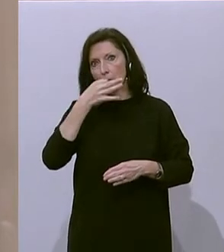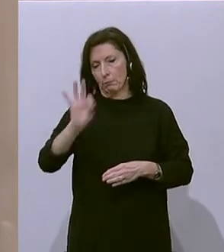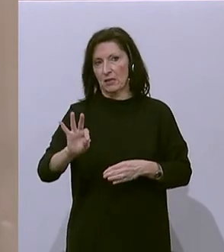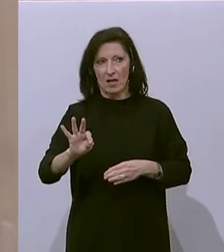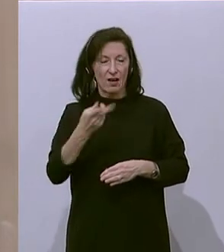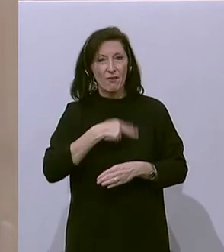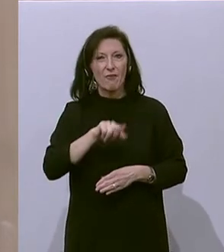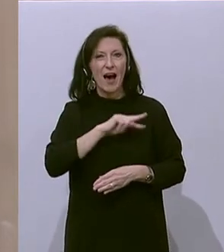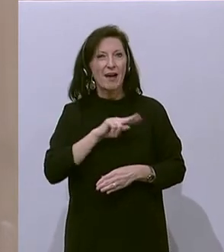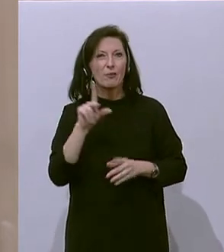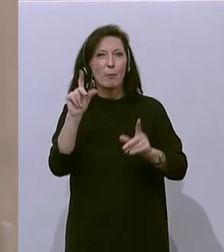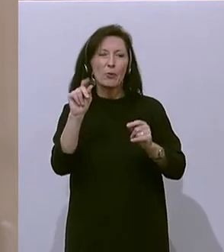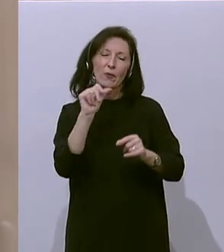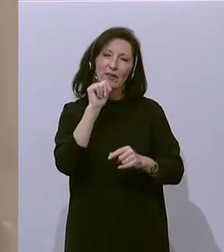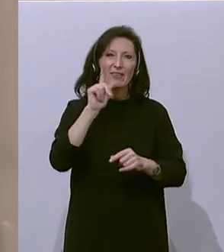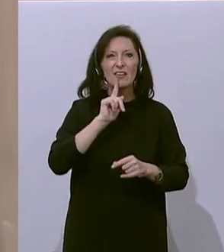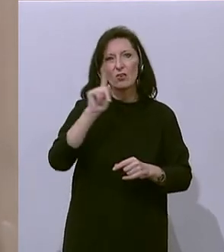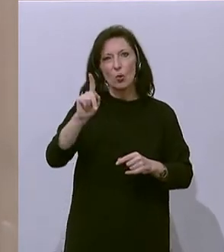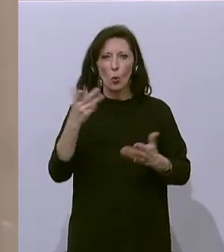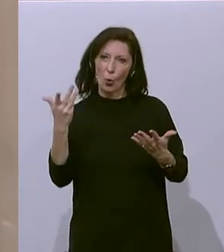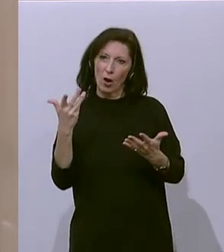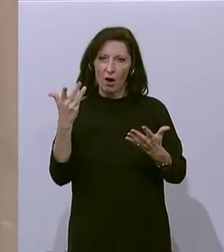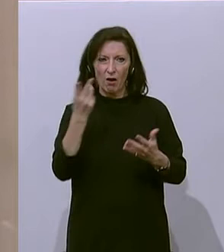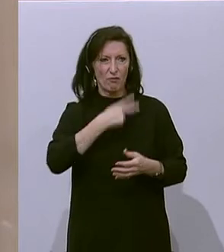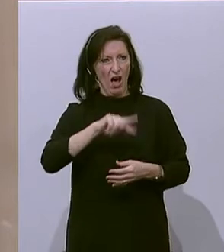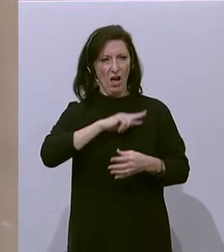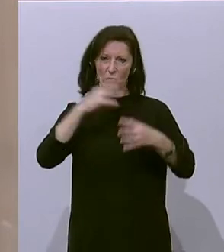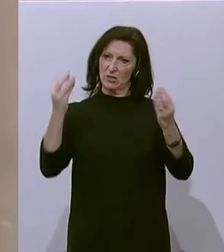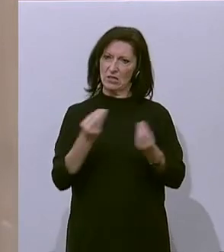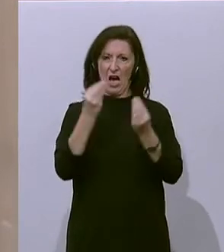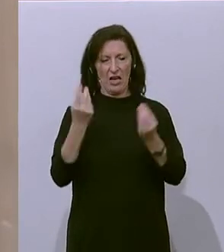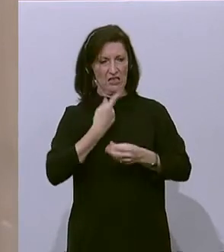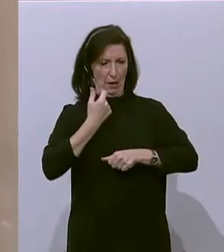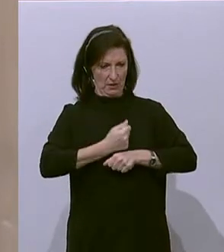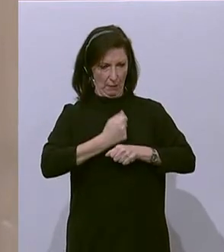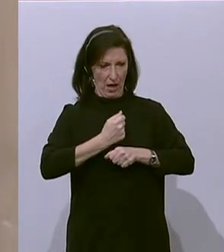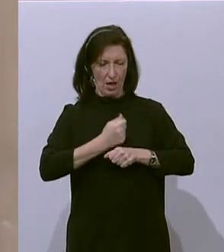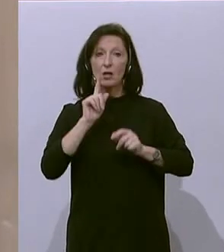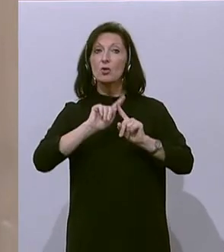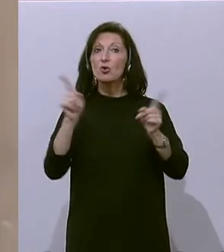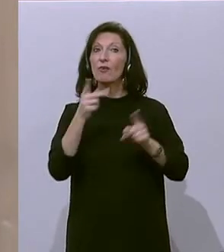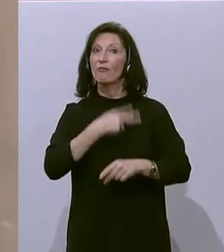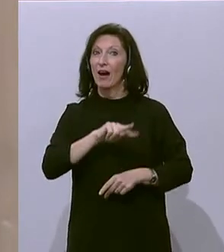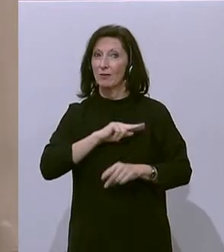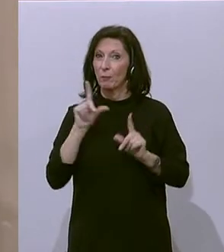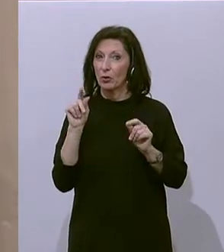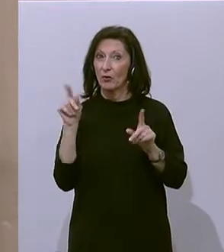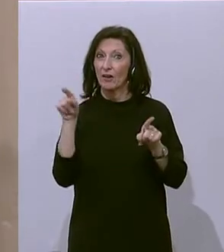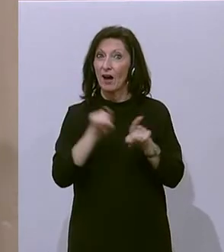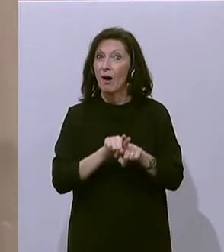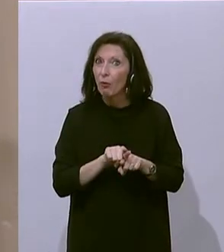eben nicht nur dafür verantwortlich zu sein, was man tut, sondern Verantwortung heißt auch, für